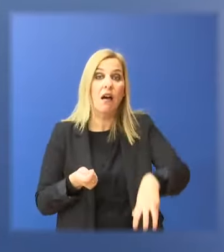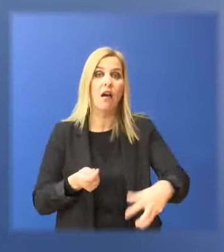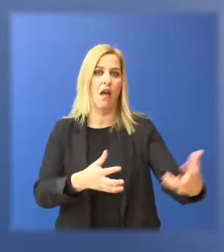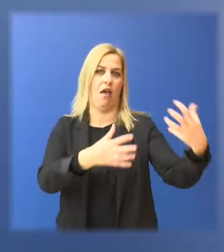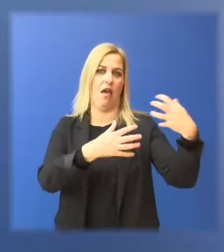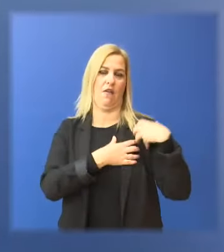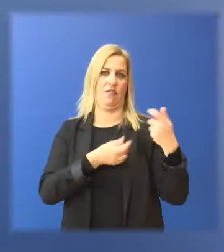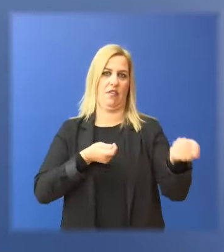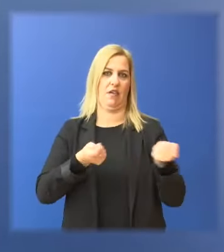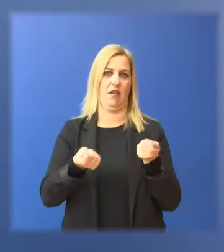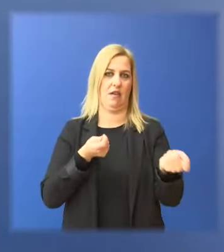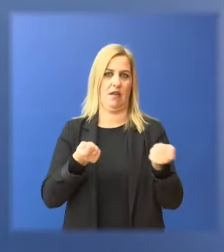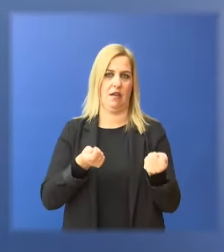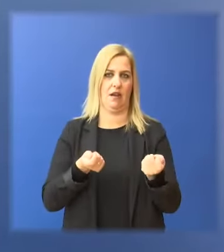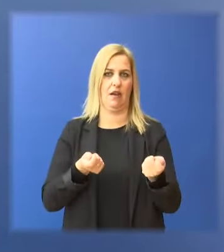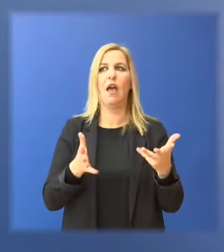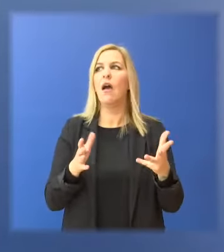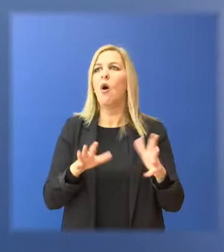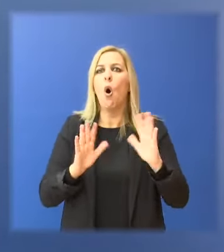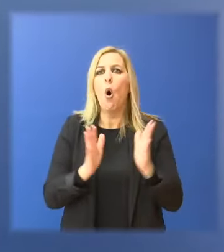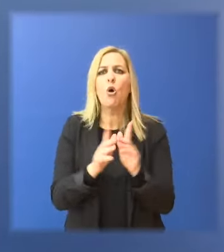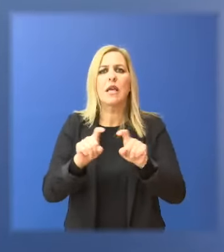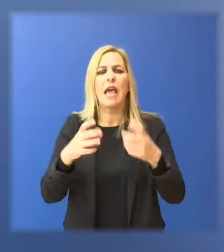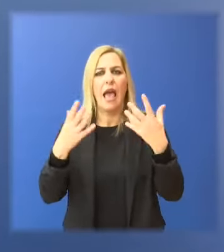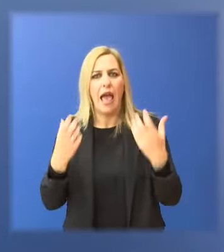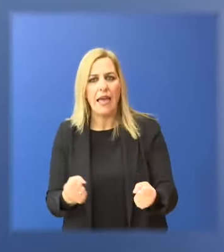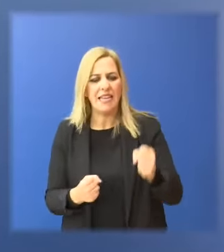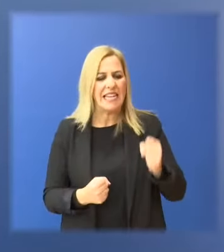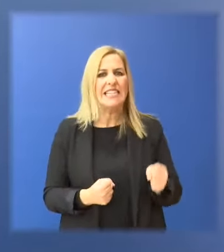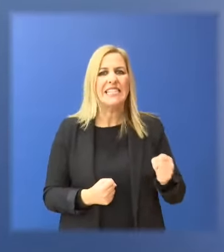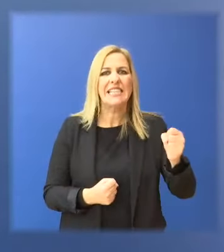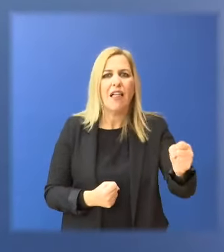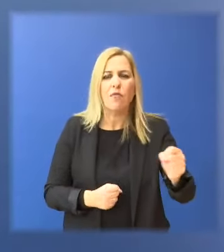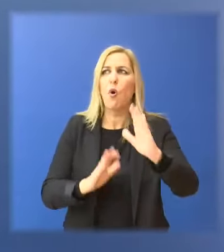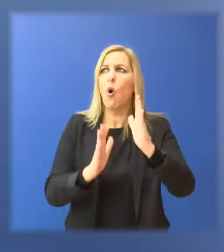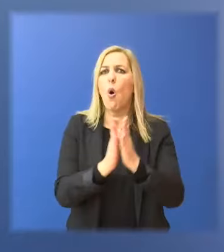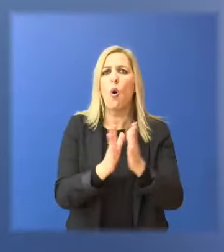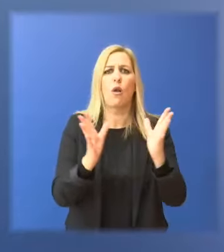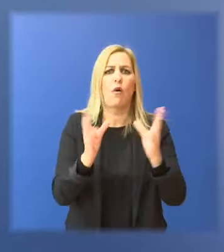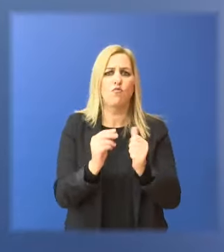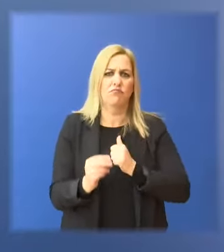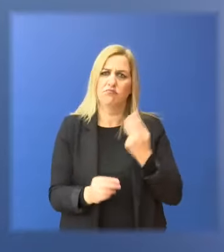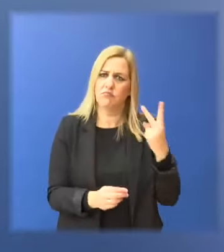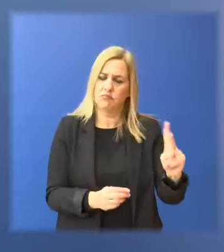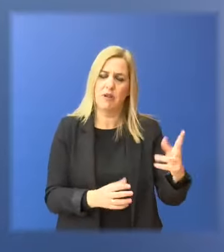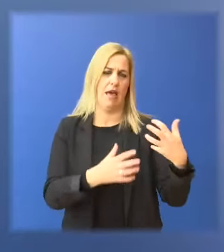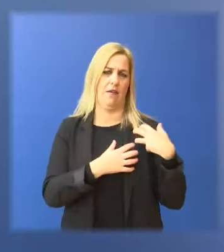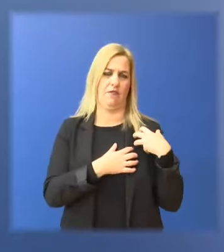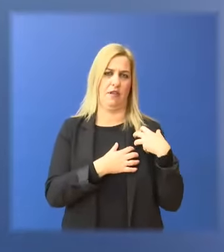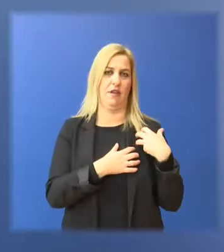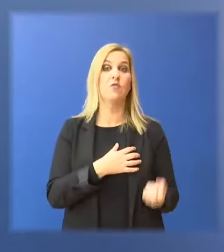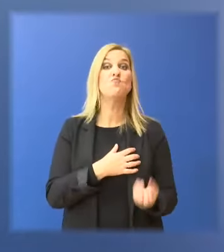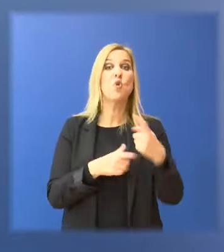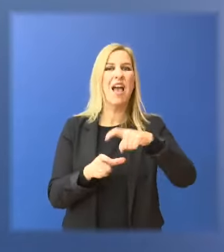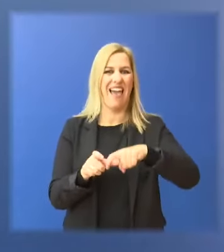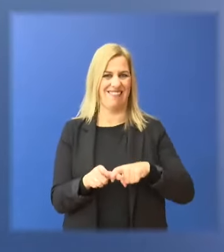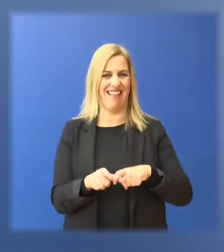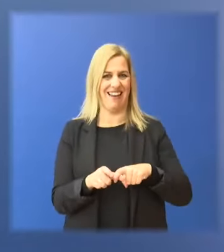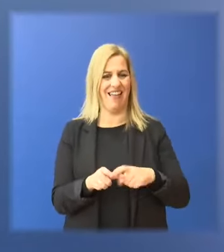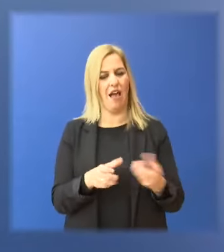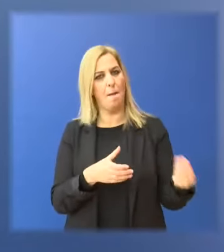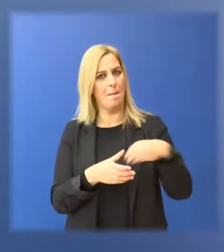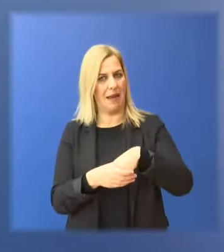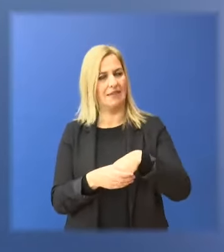σιδηροδρομικού δικτύου, τη διαχείριση του τροχαίου υλικού, καθώς και των σταθμών και λοιπόν εγκαταστάσεων της ιδιοκτησίας του. Στη νέα εταιρεία εντάσσονται